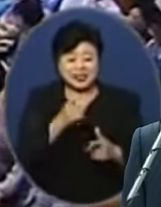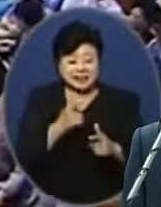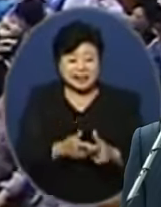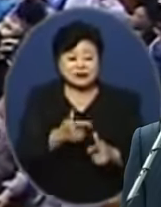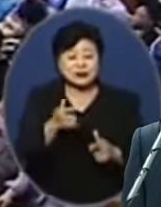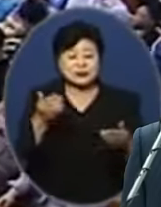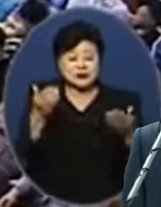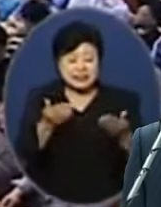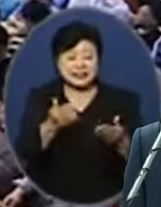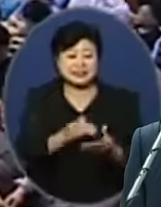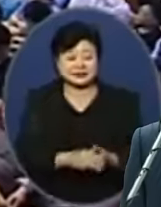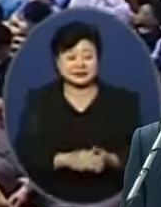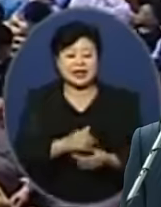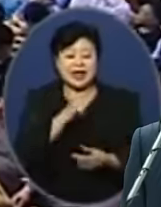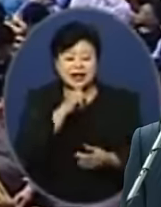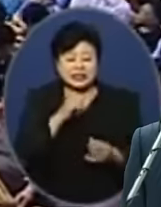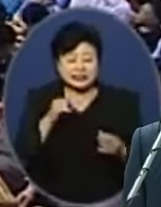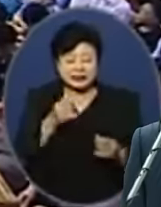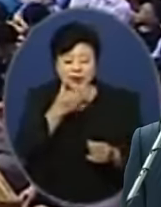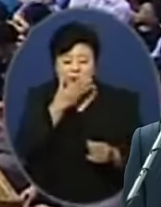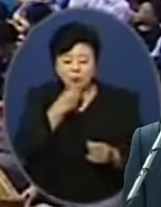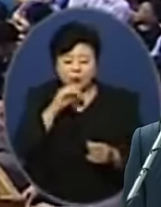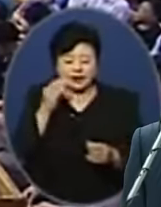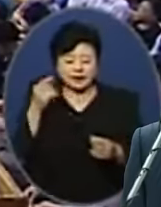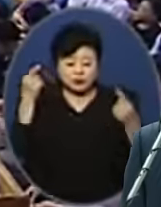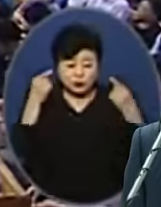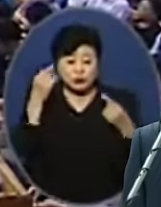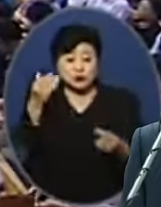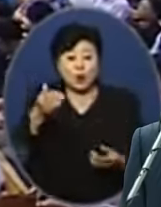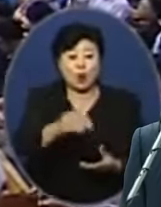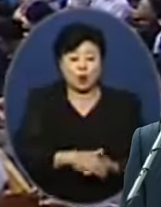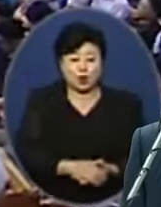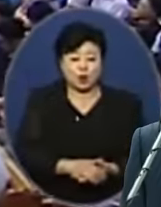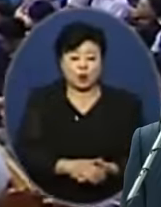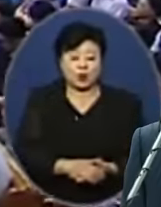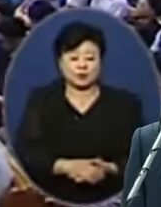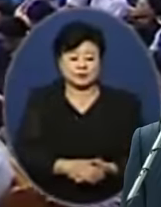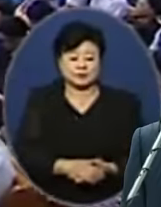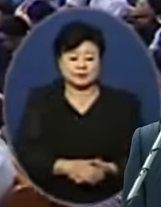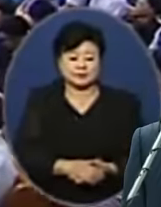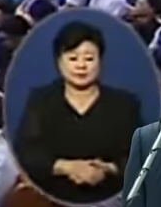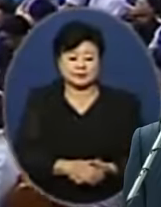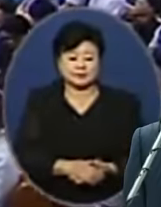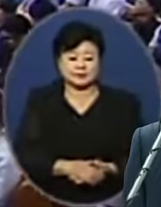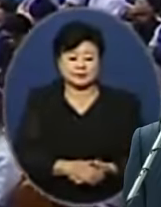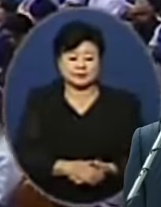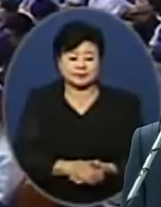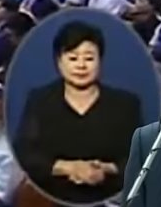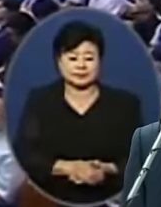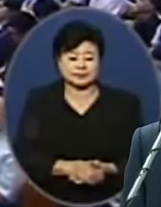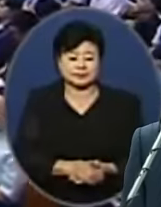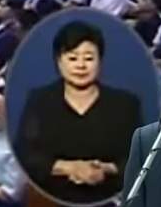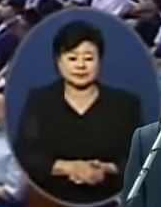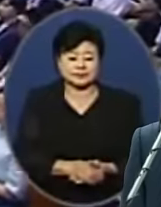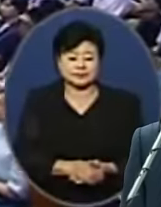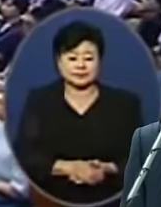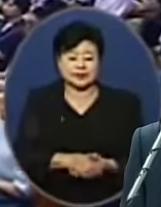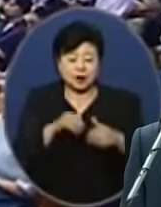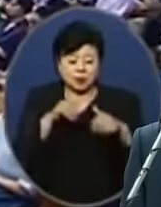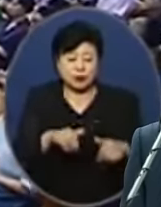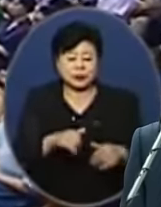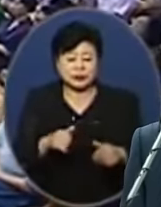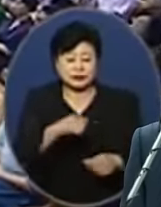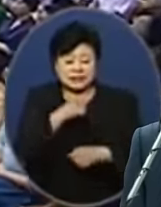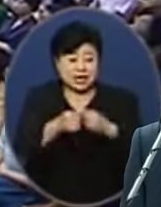예수님이 하는 일이 이 일인 것입니다. 가난한 자에게는 복된 소식을 주고 그 다음에는 포로된